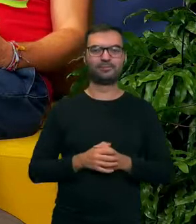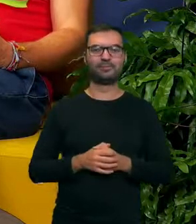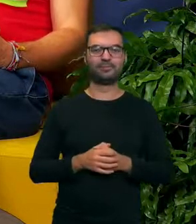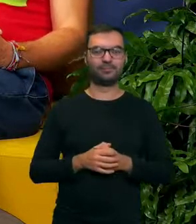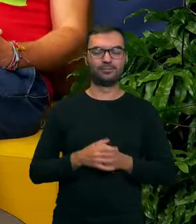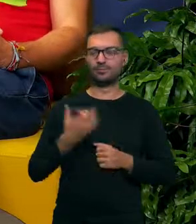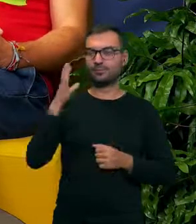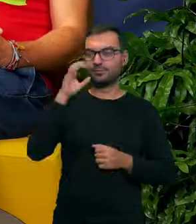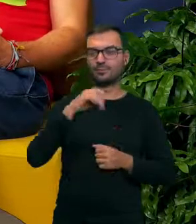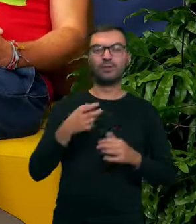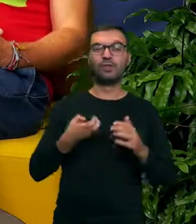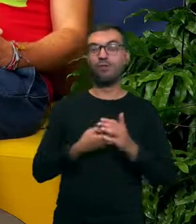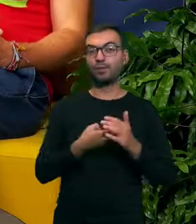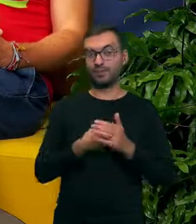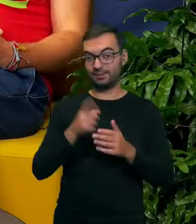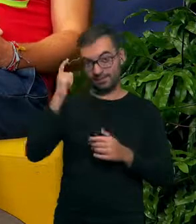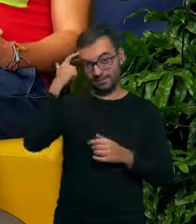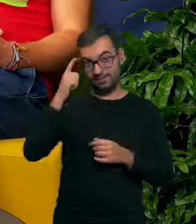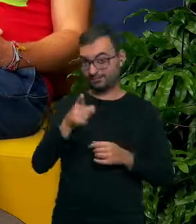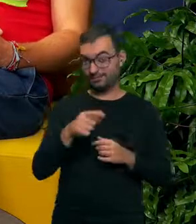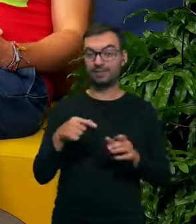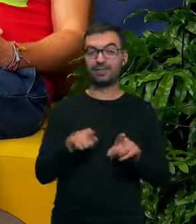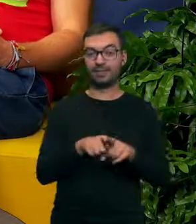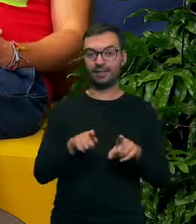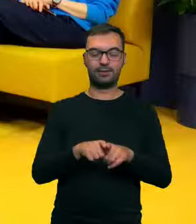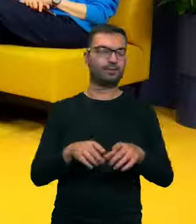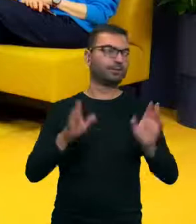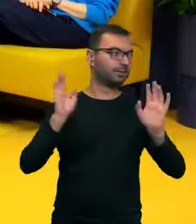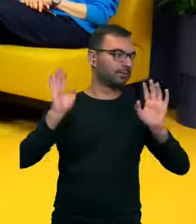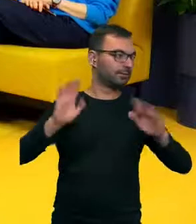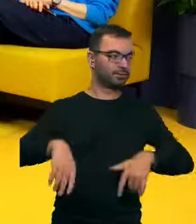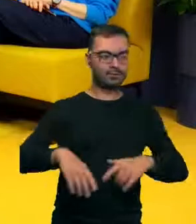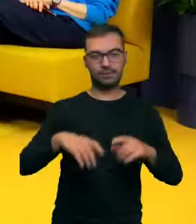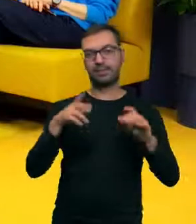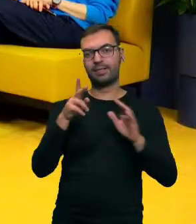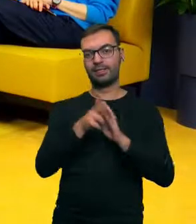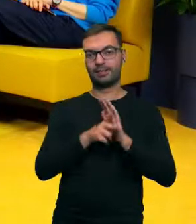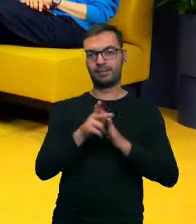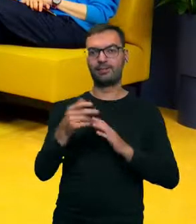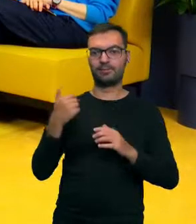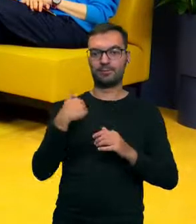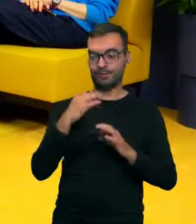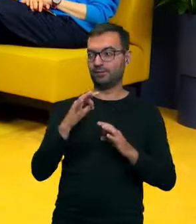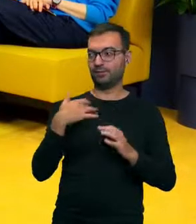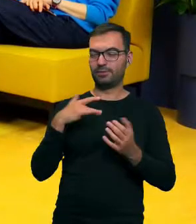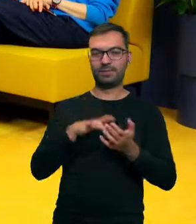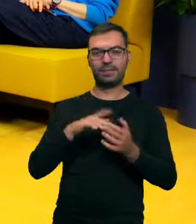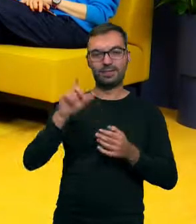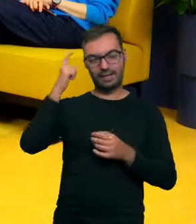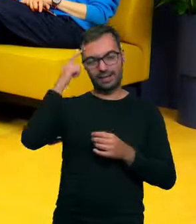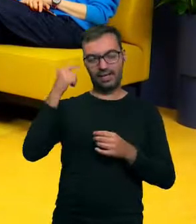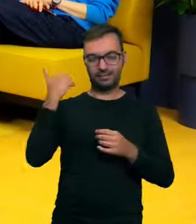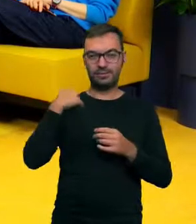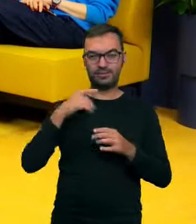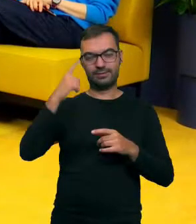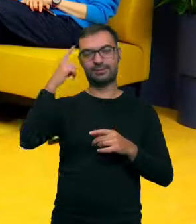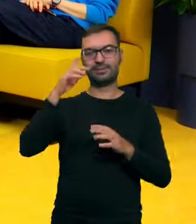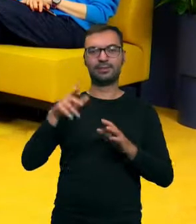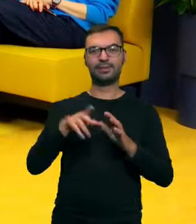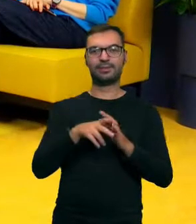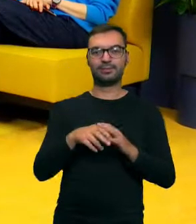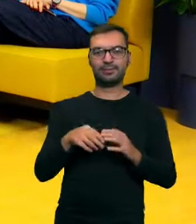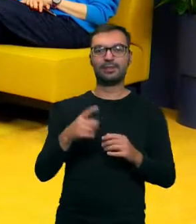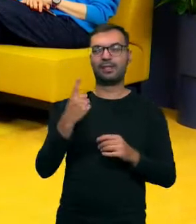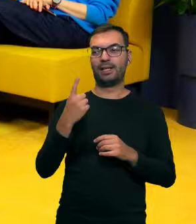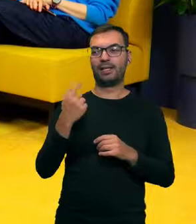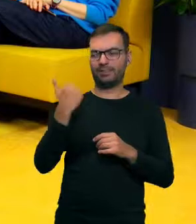Mhm. I zapomnę jeszcze o dworcu centralnym, że tam też o Jezu, mieliśmy. Tak, zdjęcia na dworcu. Byłem dzisiaj na dworcu, właśnie wspominałem to zdjęcia na dworcu. No